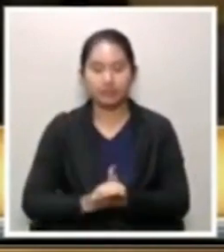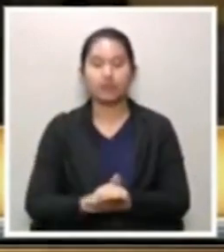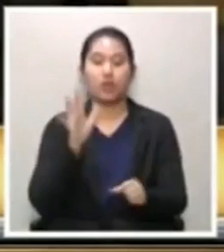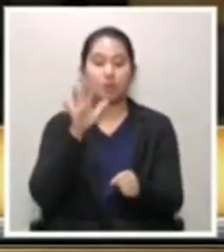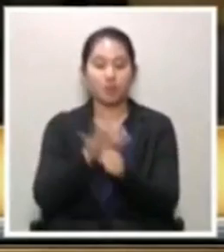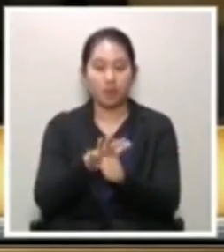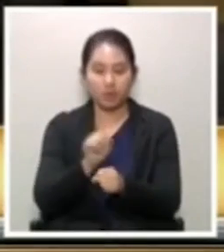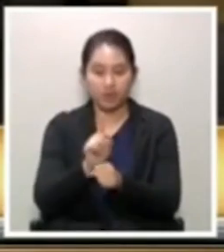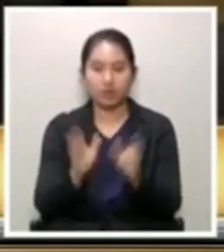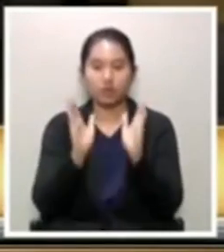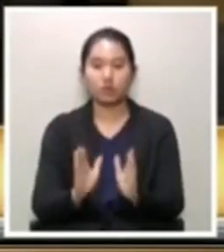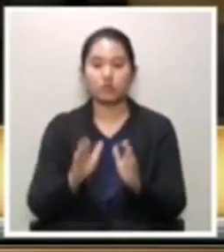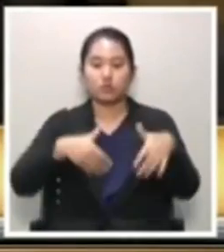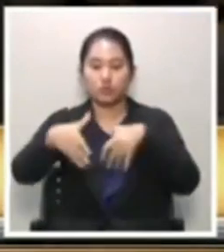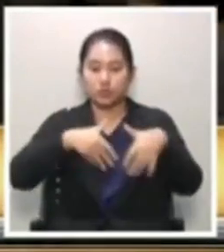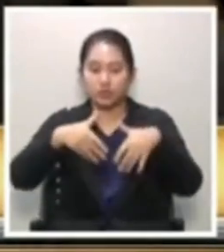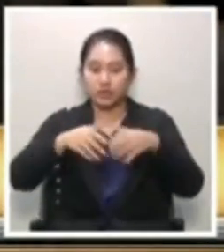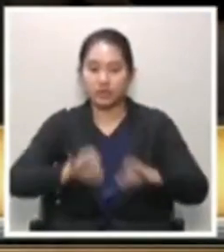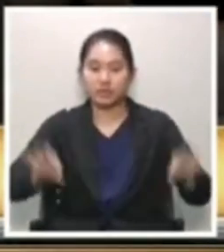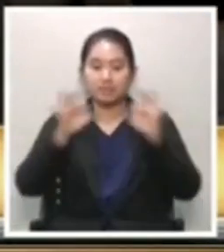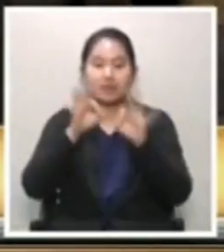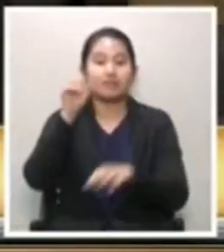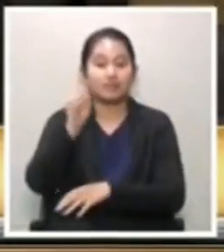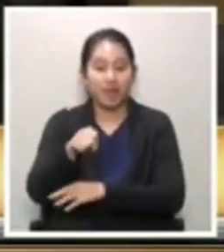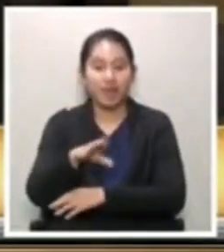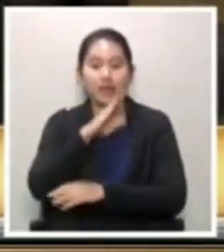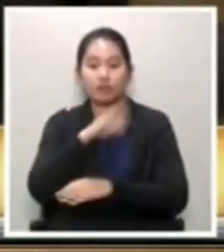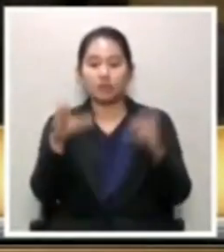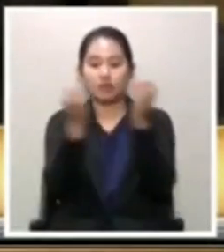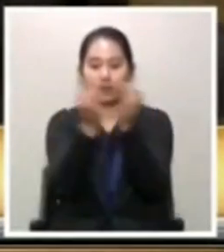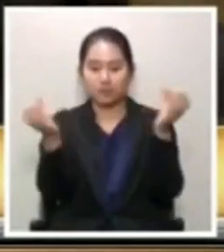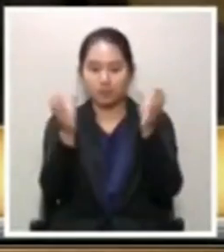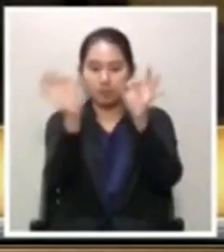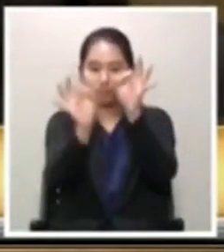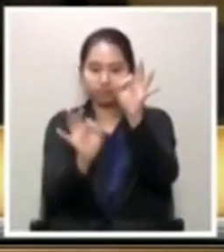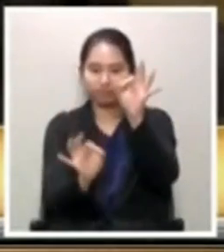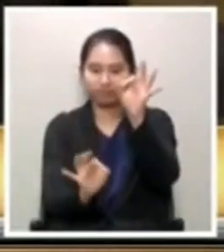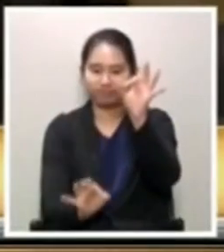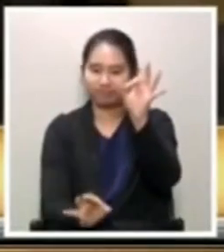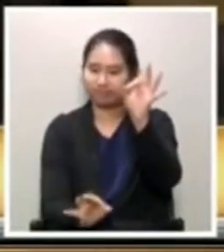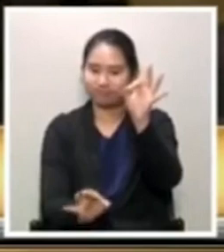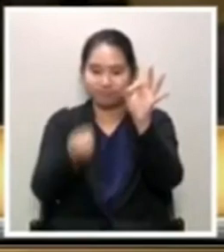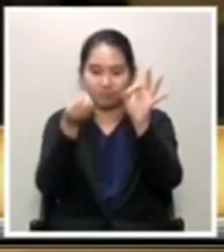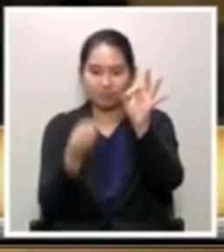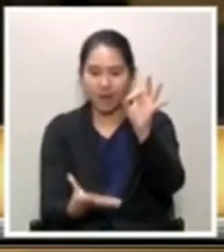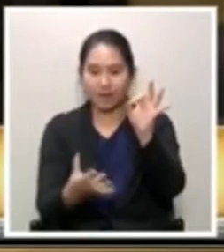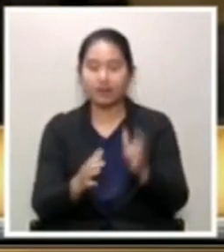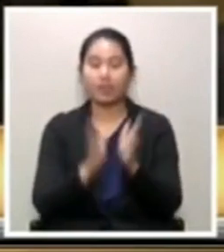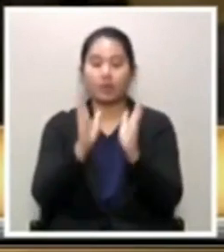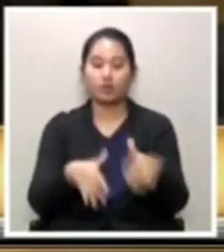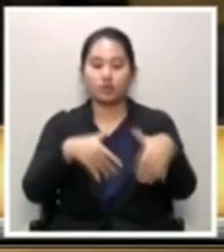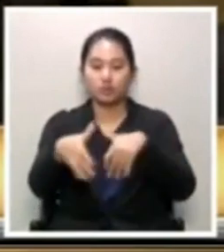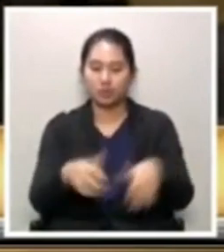ถือมติปวงชนเป็นใหญ่หรือไม่ถ้ารัฐธรรมนูญฉบับใดเขียนไว้ฟุ่มเฟือยยืดยาว ทำให้สามัญชนเห็นไว้